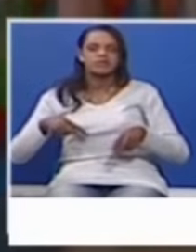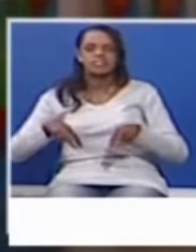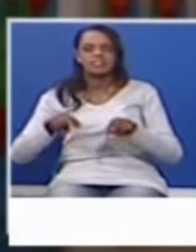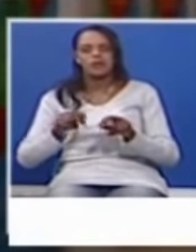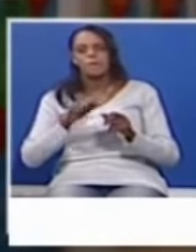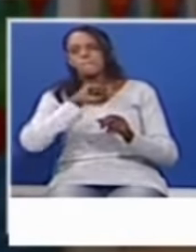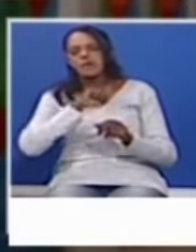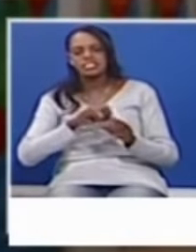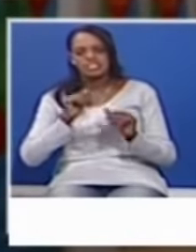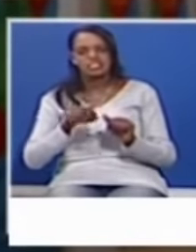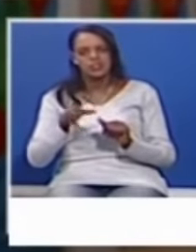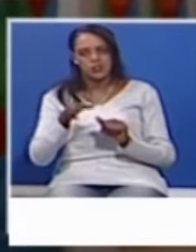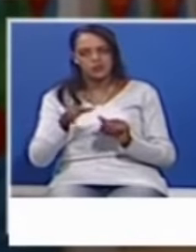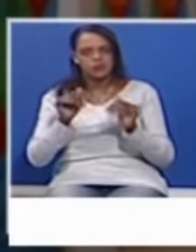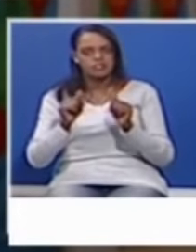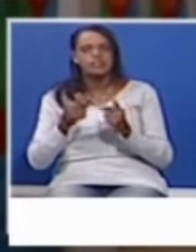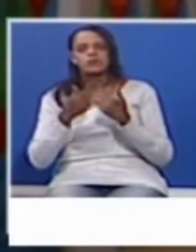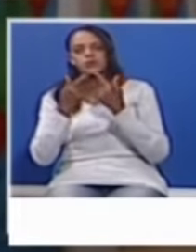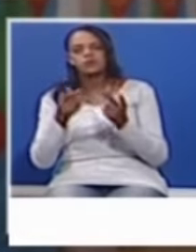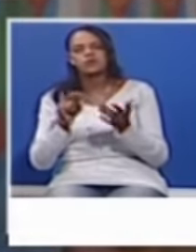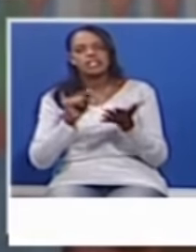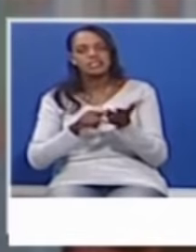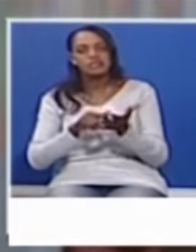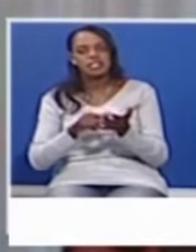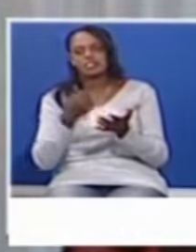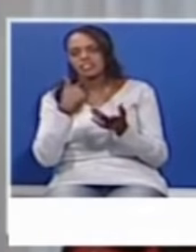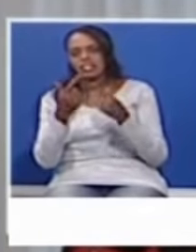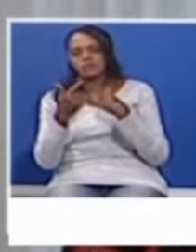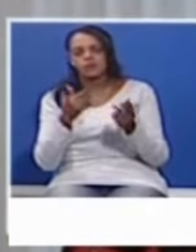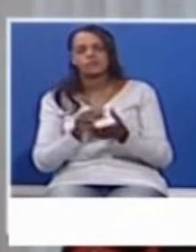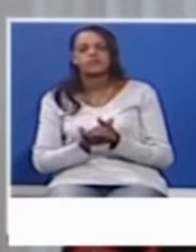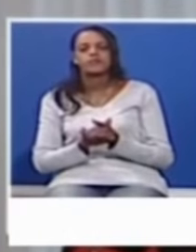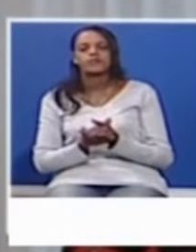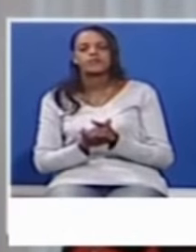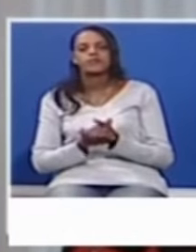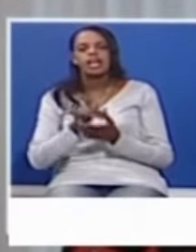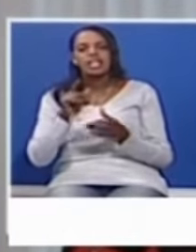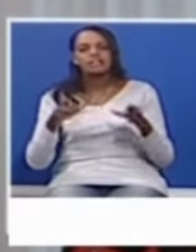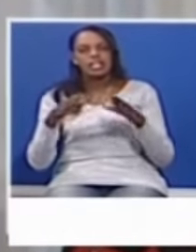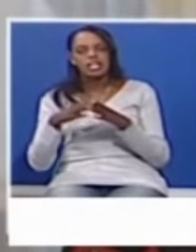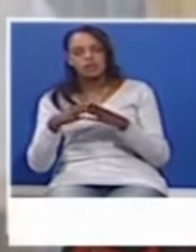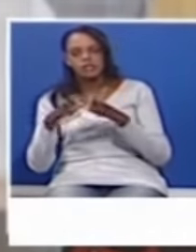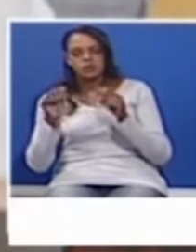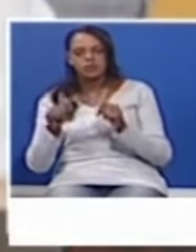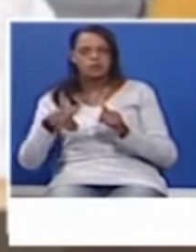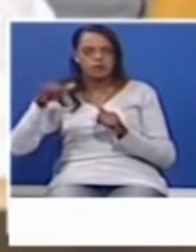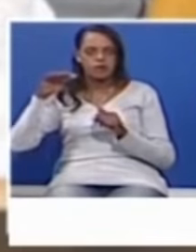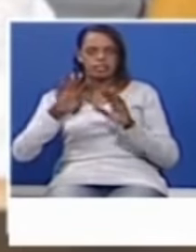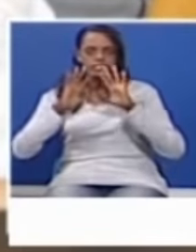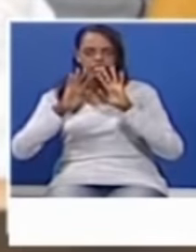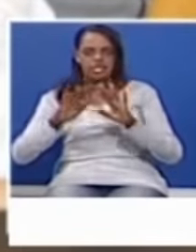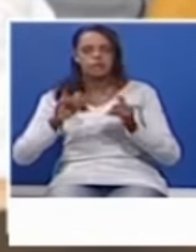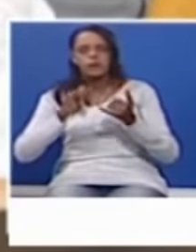መንእስያት ህዝባዊ ግንባር ንዲሞክራሲን ፍትሕን ኣብ ዝብሉ ነጥብታት ዘተተኻይዶ ተሳተፍቲ ኣብ መወዳእታ ምዕባለታት ሰላም